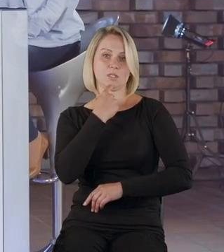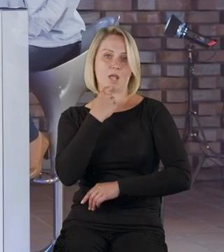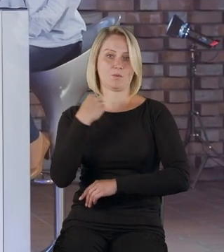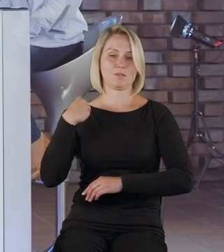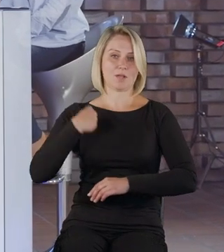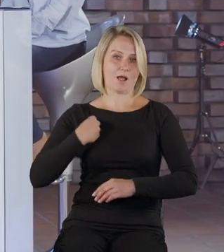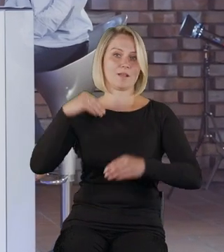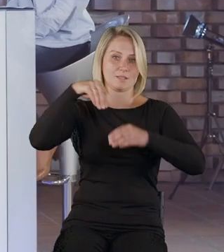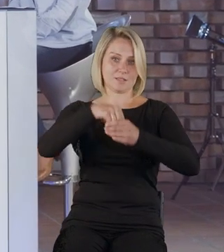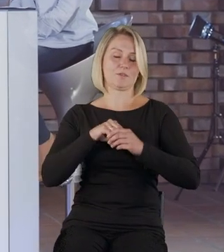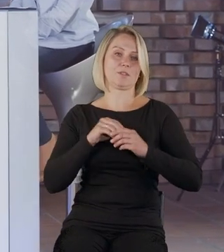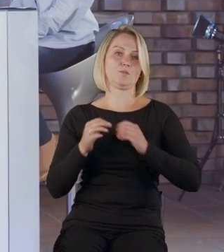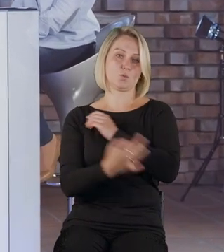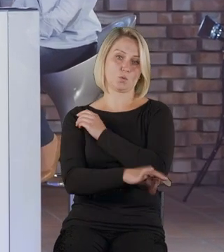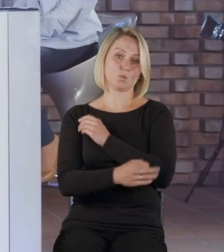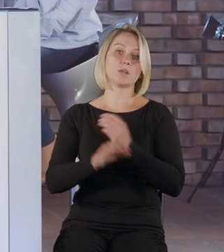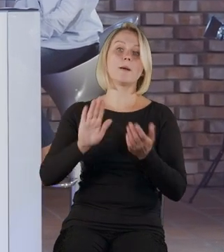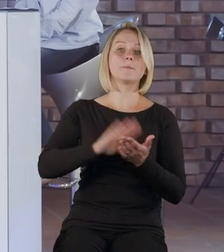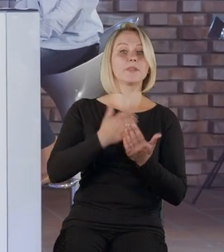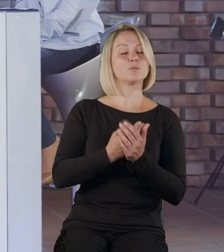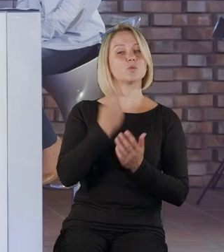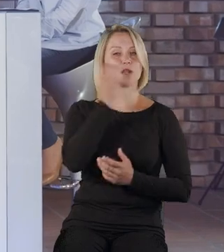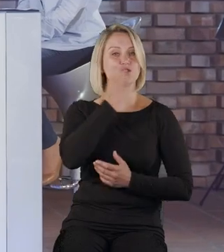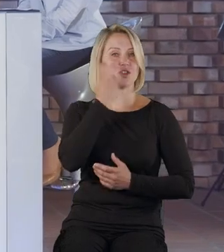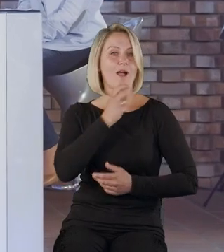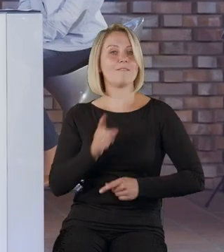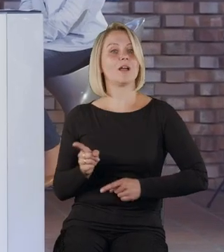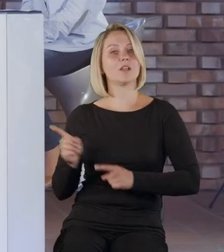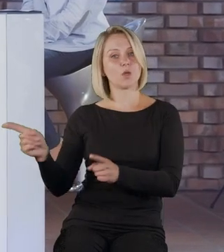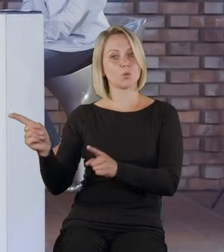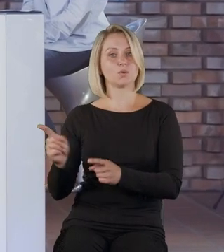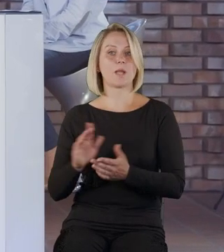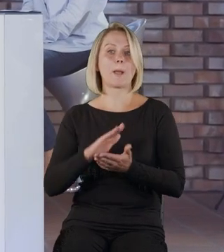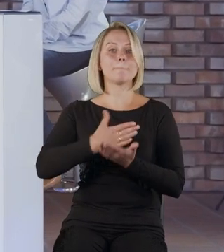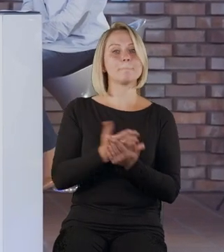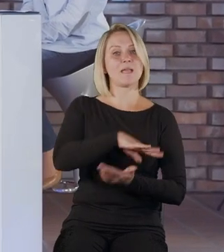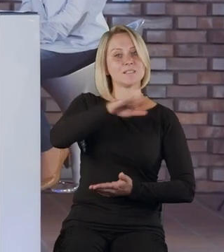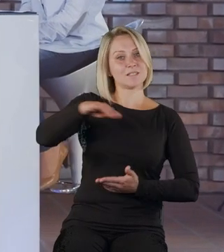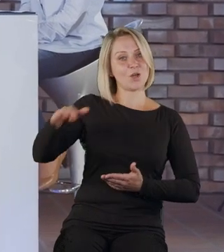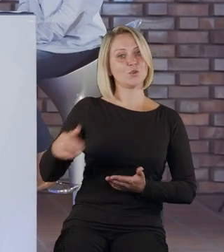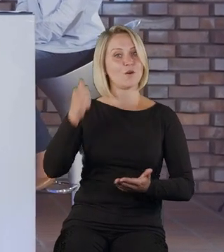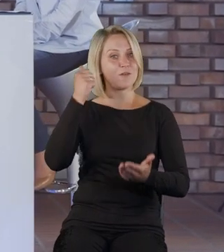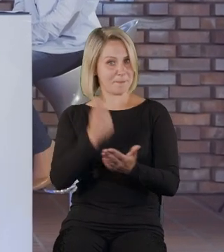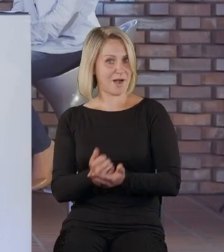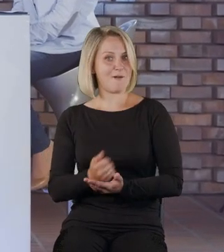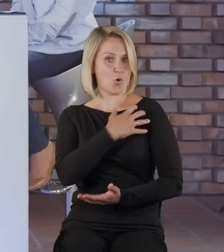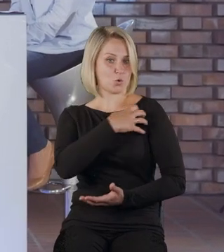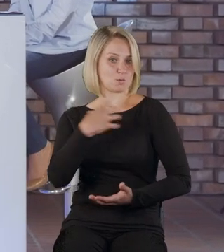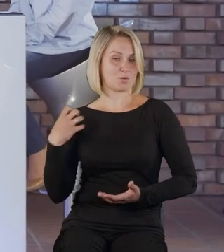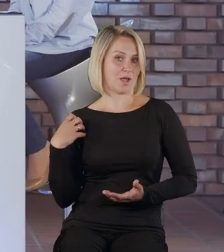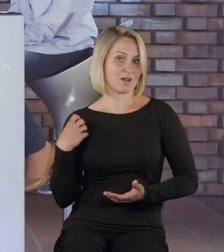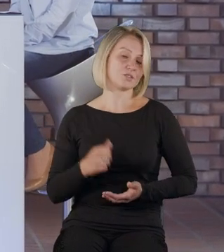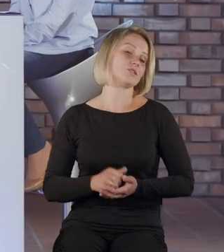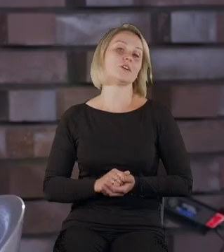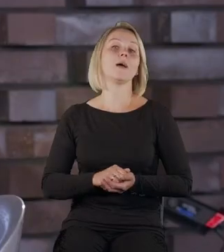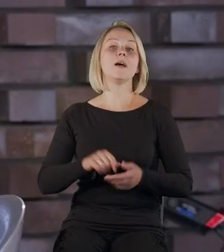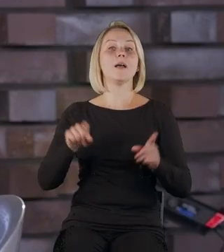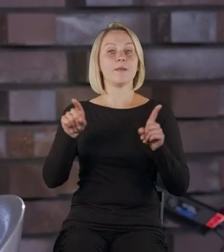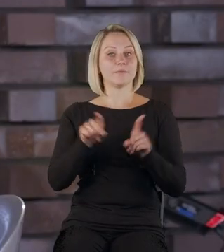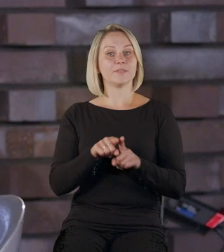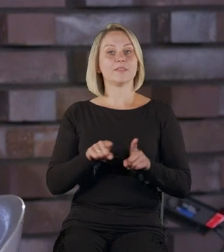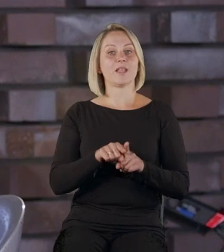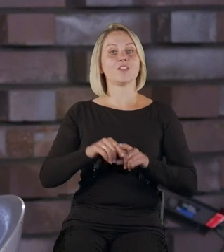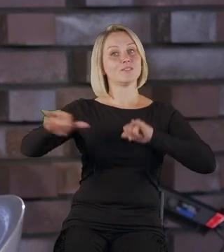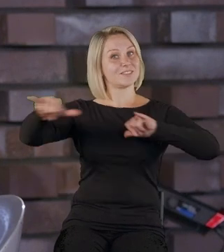tegorocznej ofercie można znaleźć tak ciekawe kierunki studiów, jak na przykład międzynarodowe prawo gospodarcze i arbitraż, jak na przykład zarządzanie